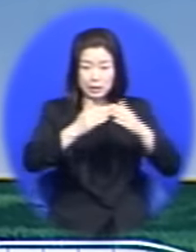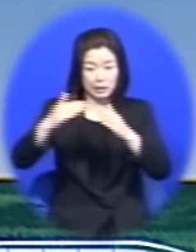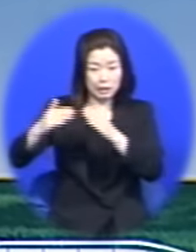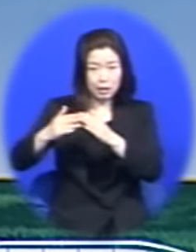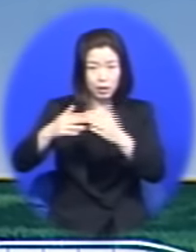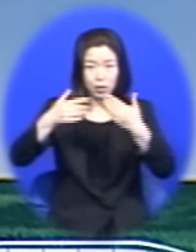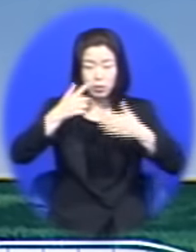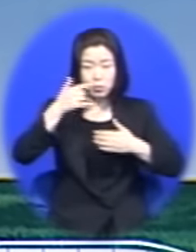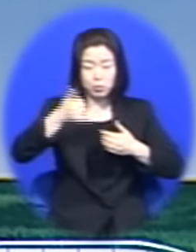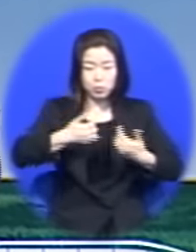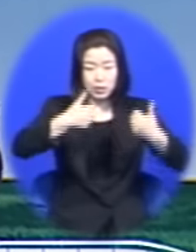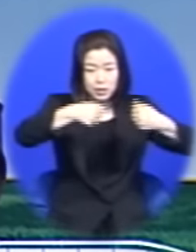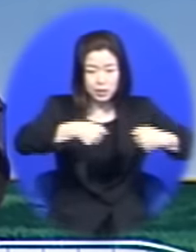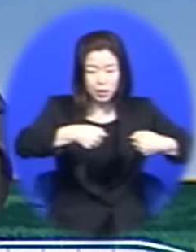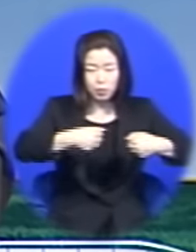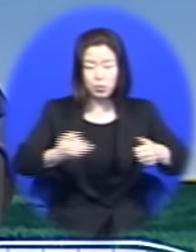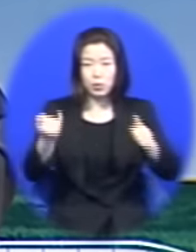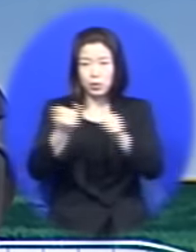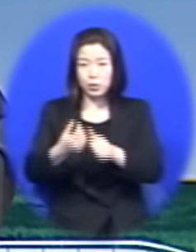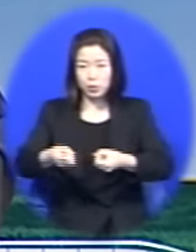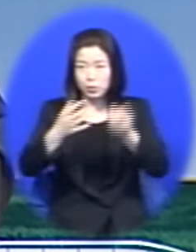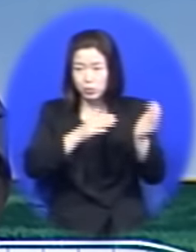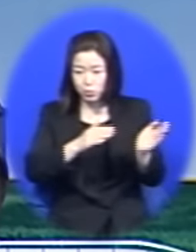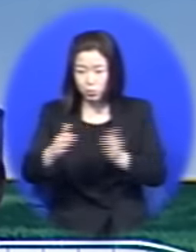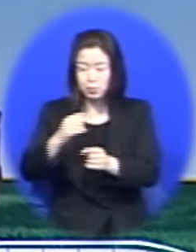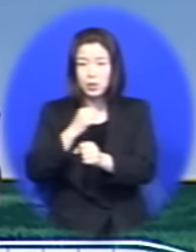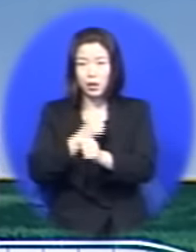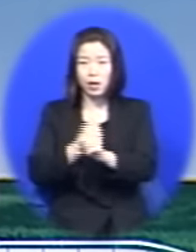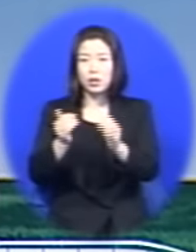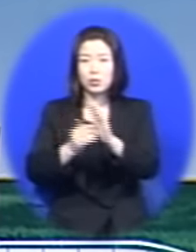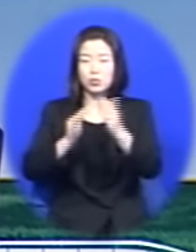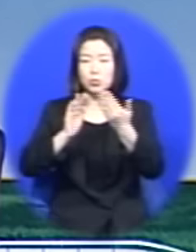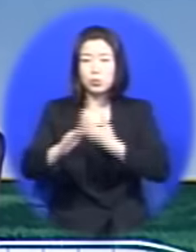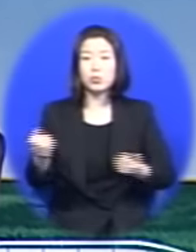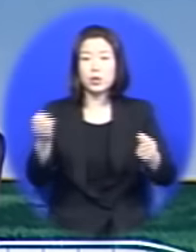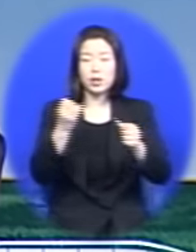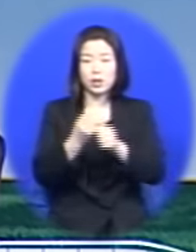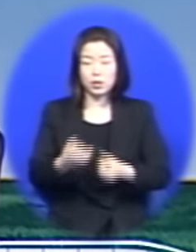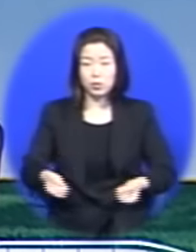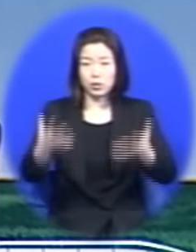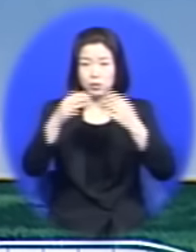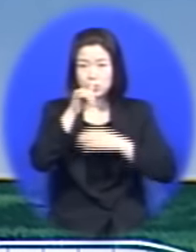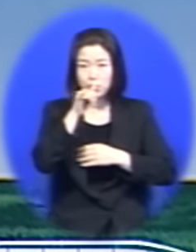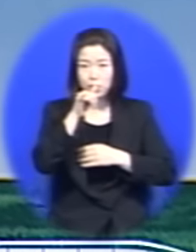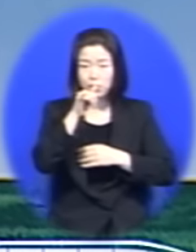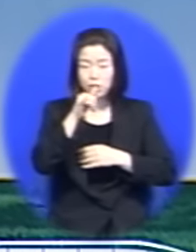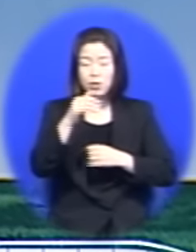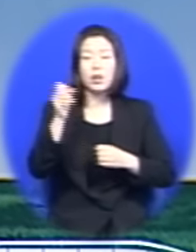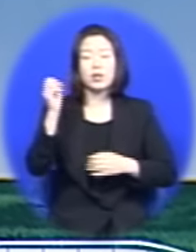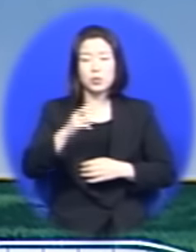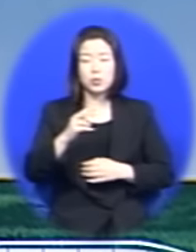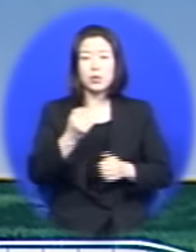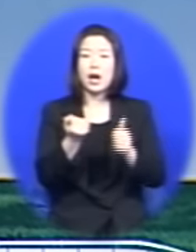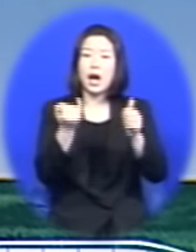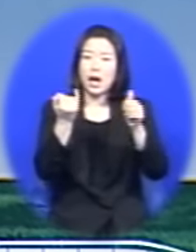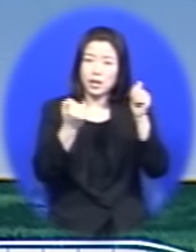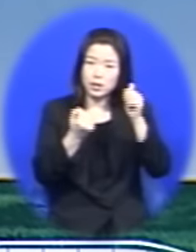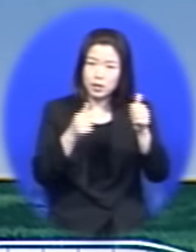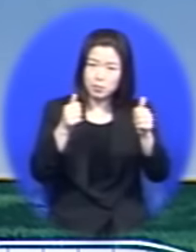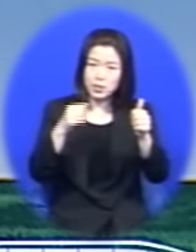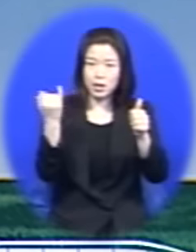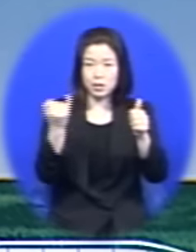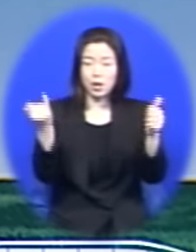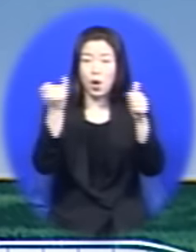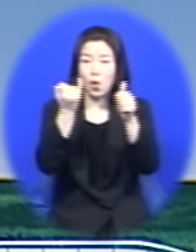결혼식 준비를 하고 그리고 결혼을 하는 거잖아요. 그리고 난 다음에 한 남자와 한 여자가 부부가 되어서 한